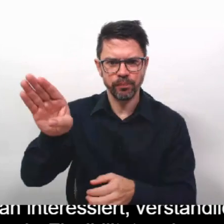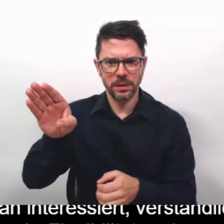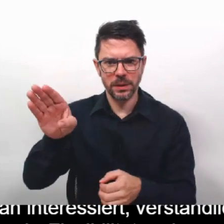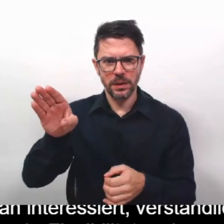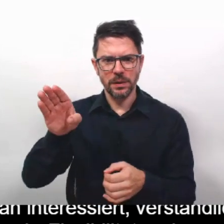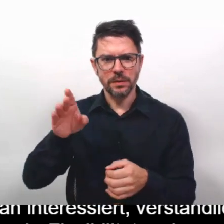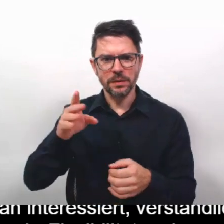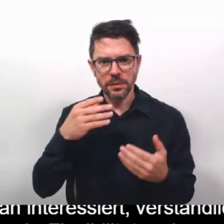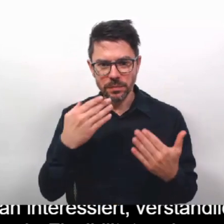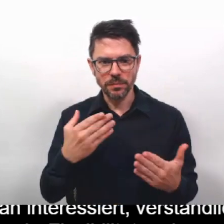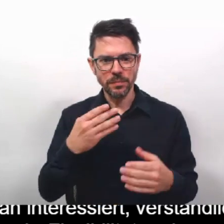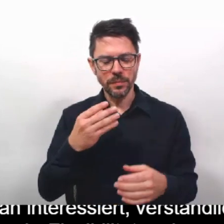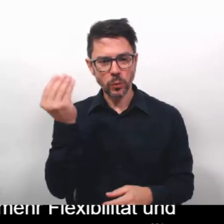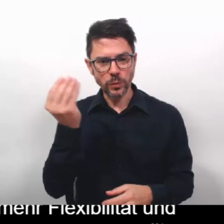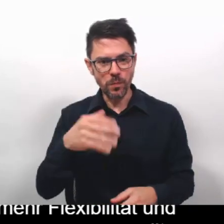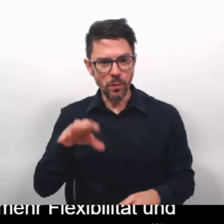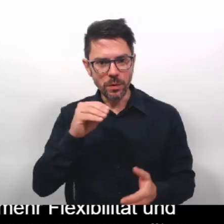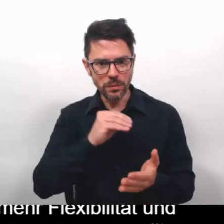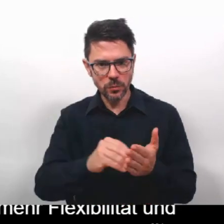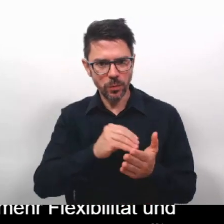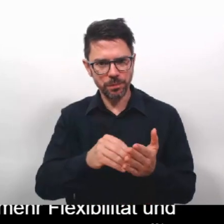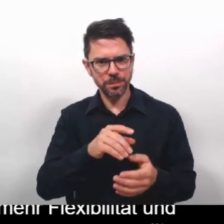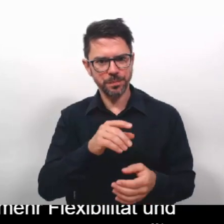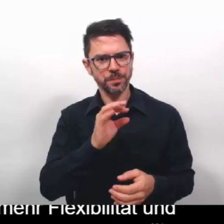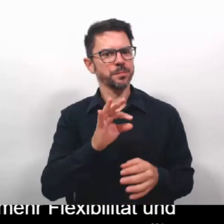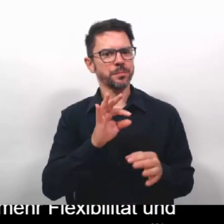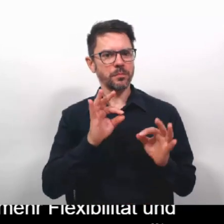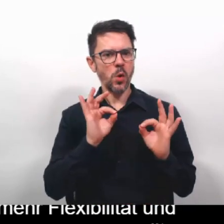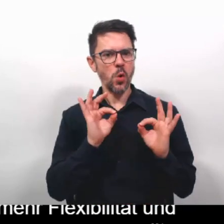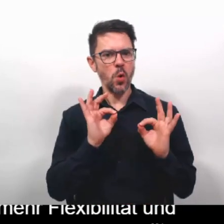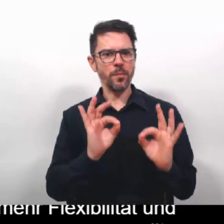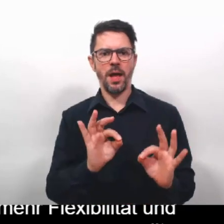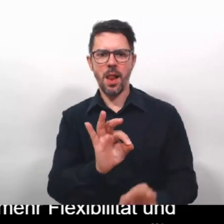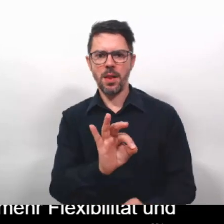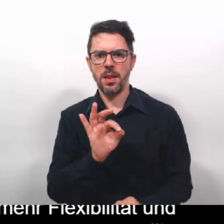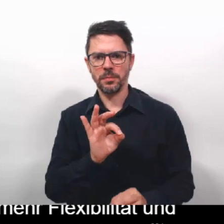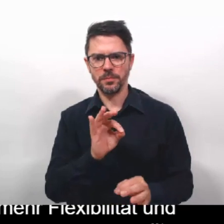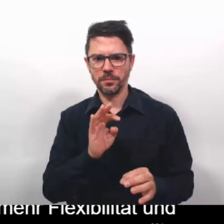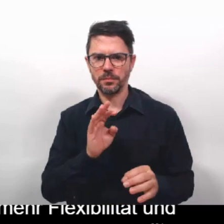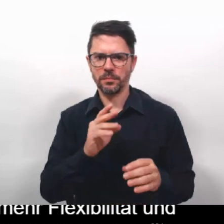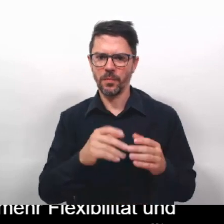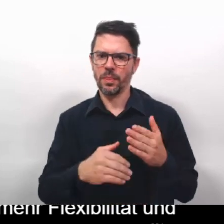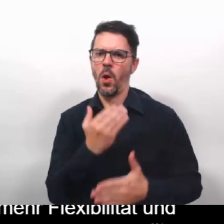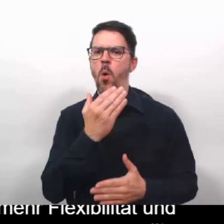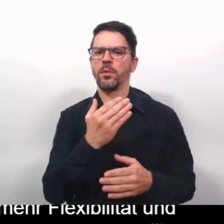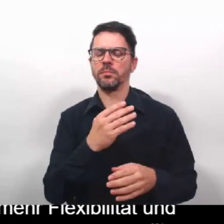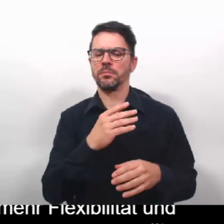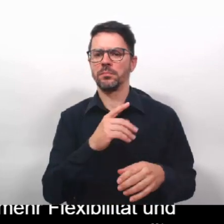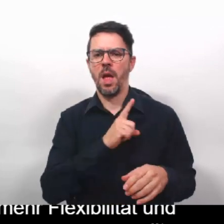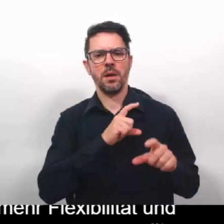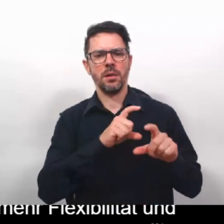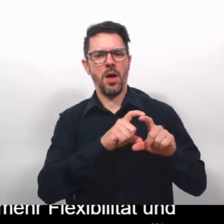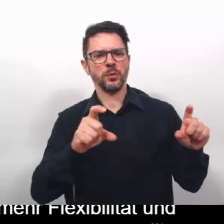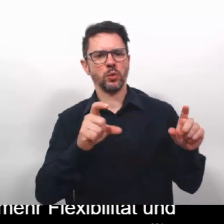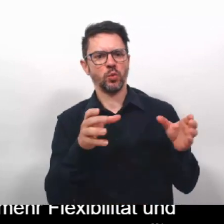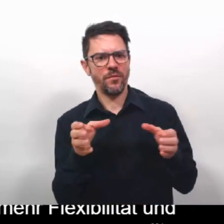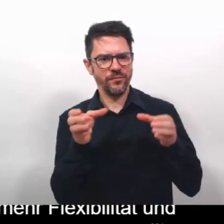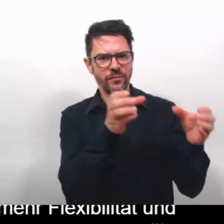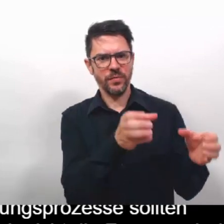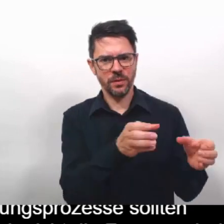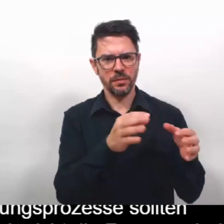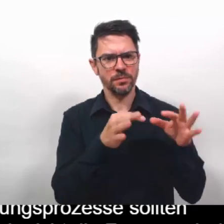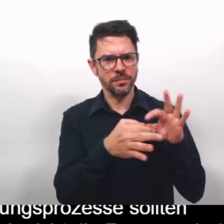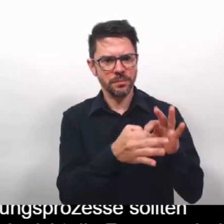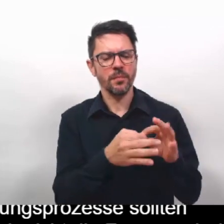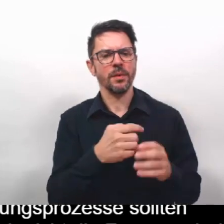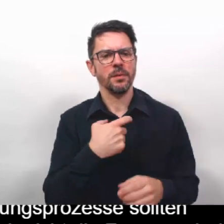und sind auch diejenigen, die den Transfer hinein in die Gesellschaft schon sehr aktiv ermöglichen, durch